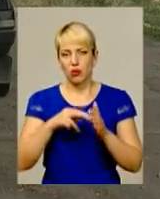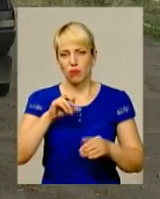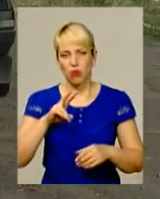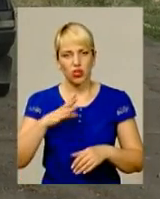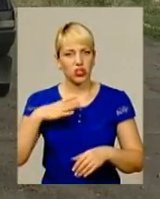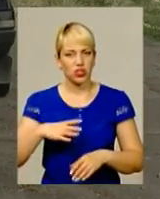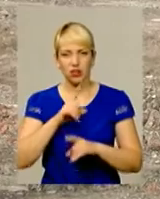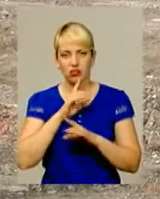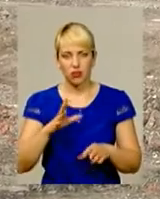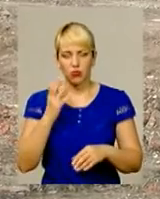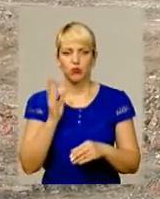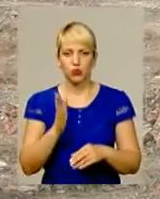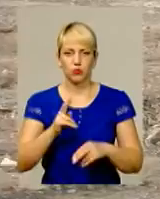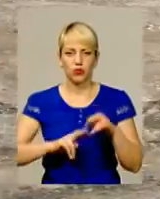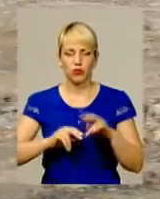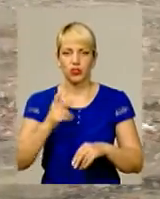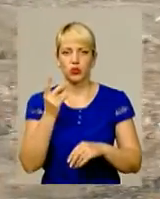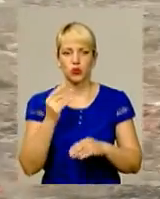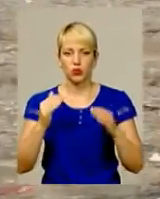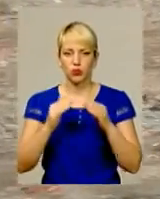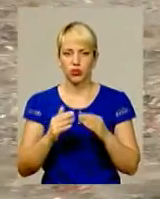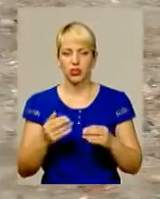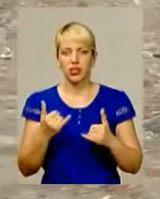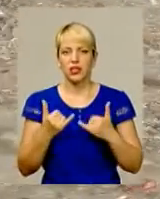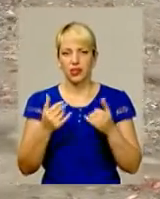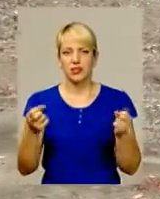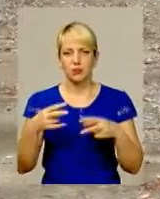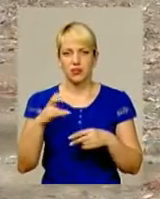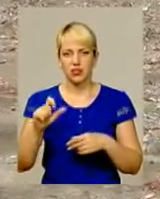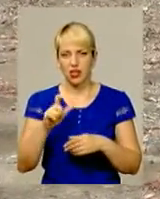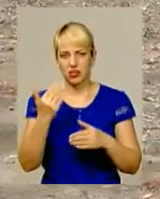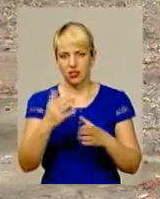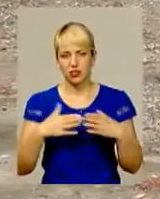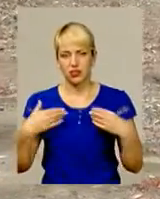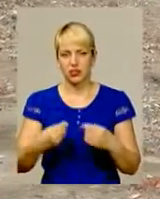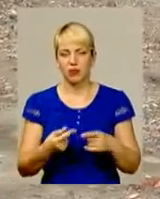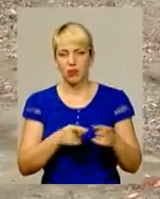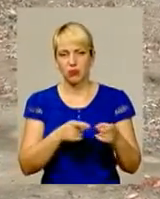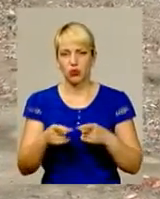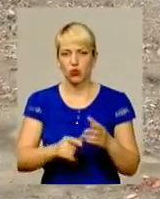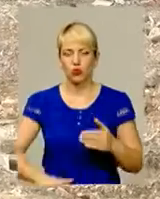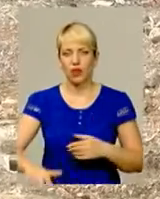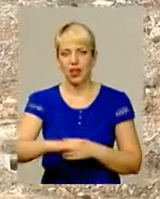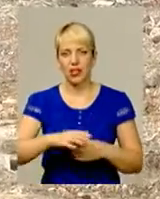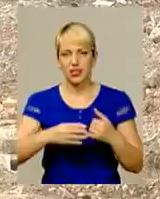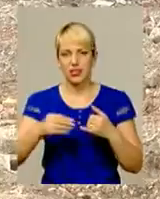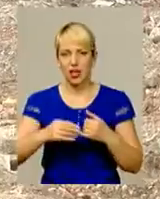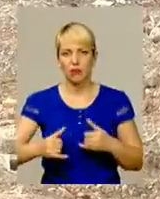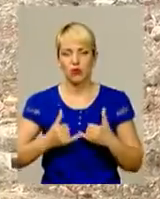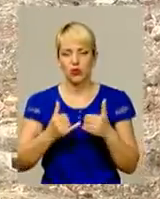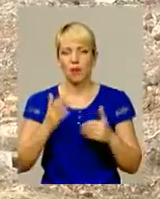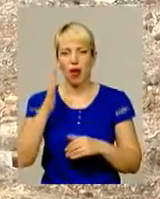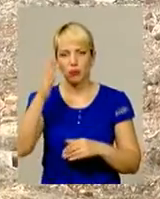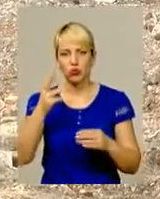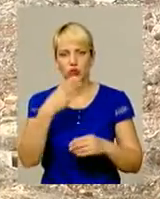вже планують зводити другий будинок для спецпризначенців та їхніх сімей. На території частини підготували земельну ділянку для майбутньої